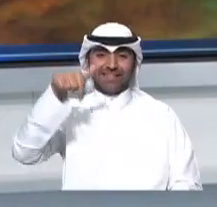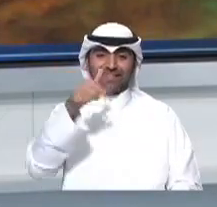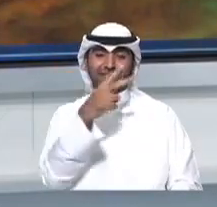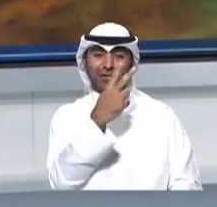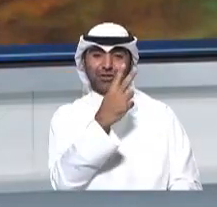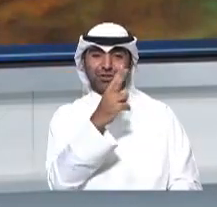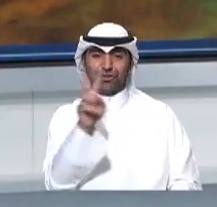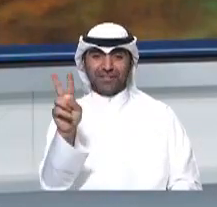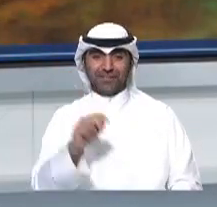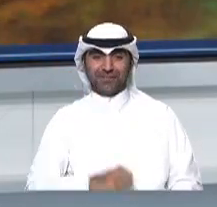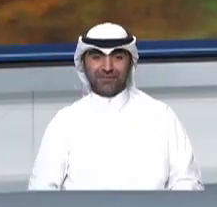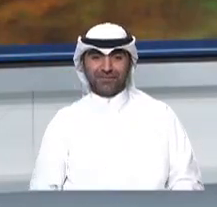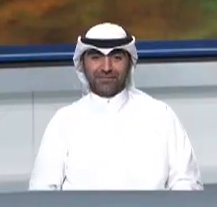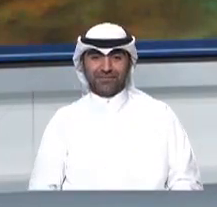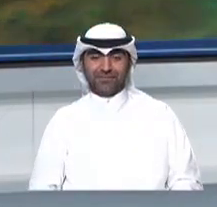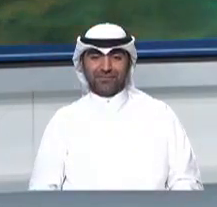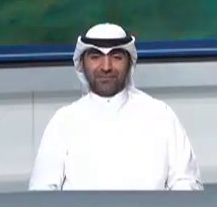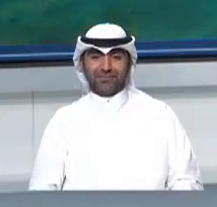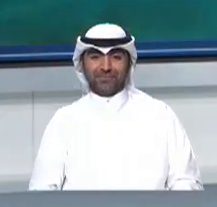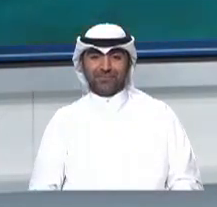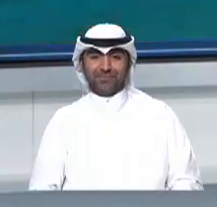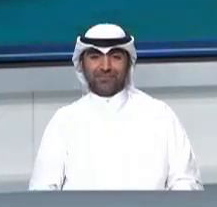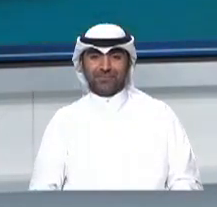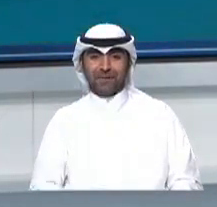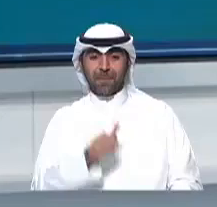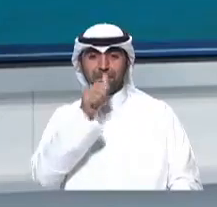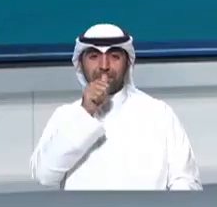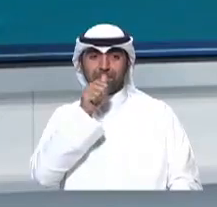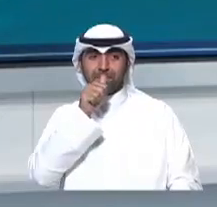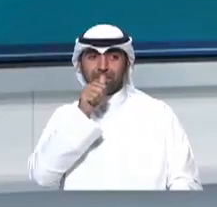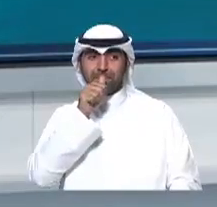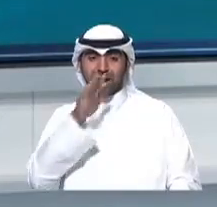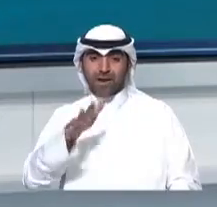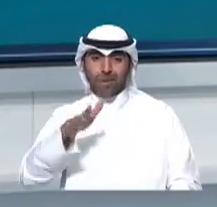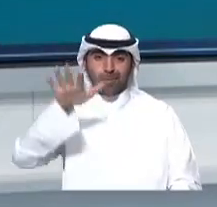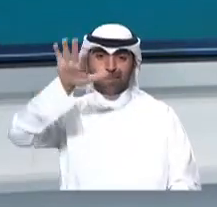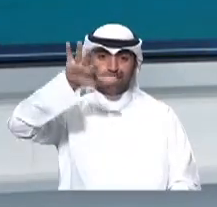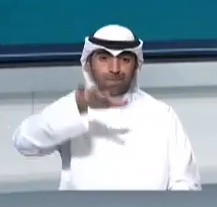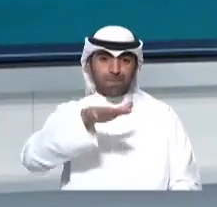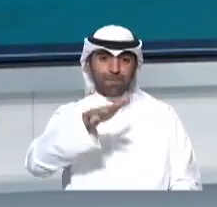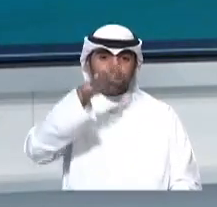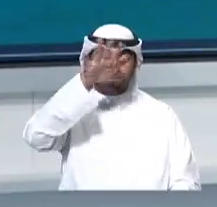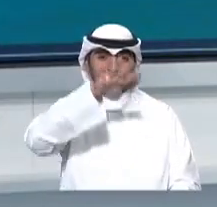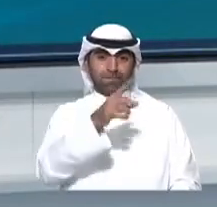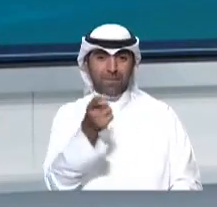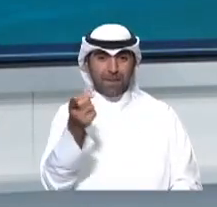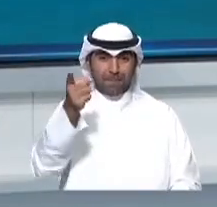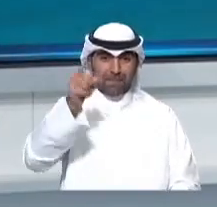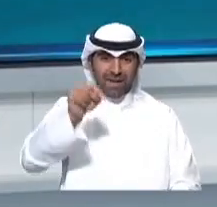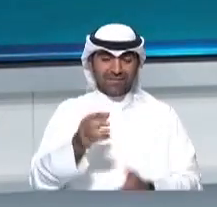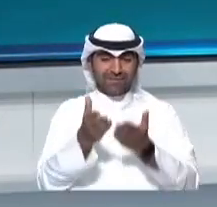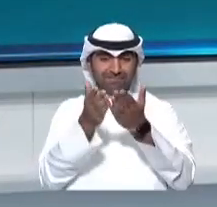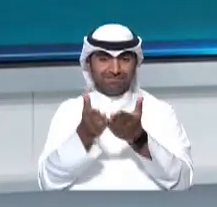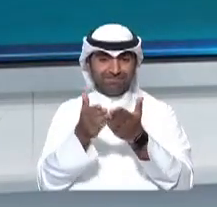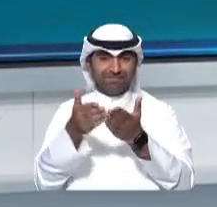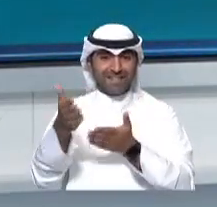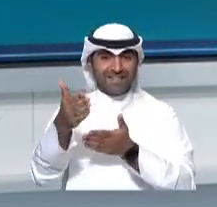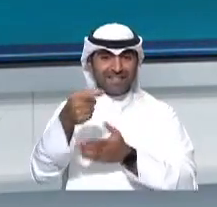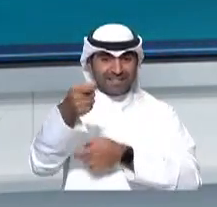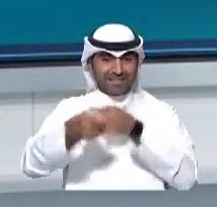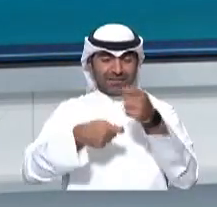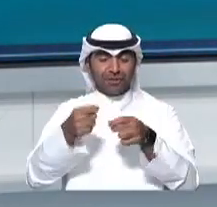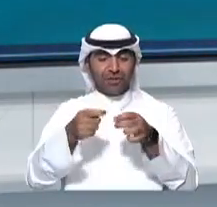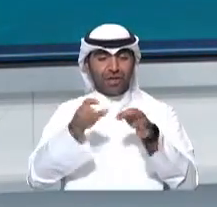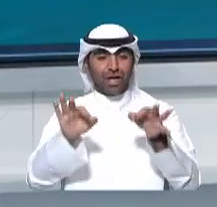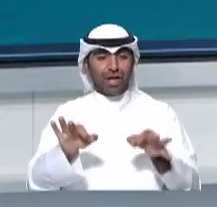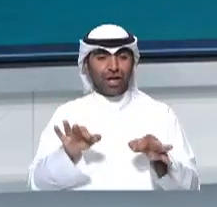معظم المناطق. أما بالنسبة للأجواء البحرية أعزائي المشاهدين، المتوقعة خلال 24 ساعة القادمة بمشيئة الله، ابتداء من